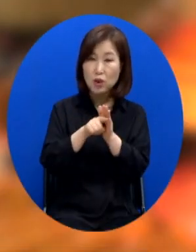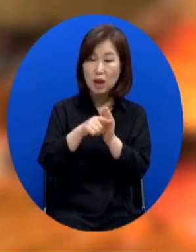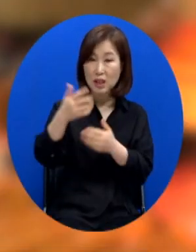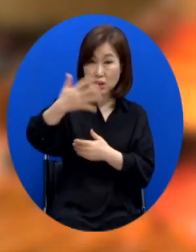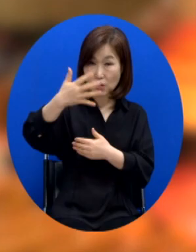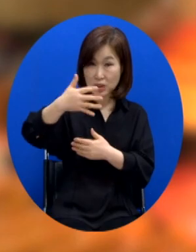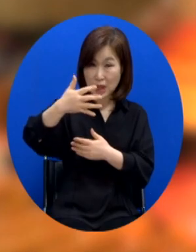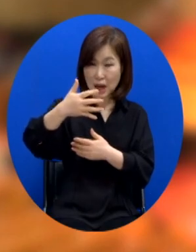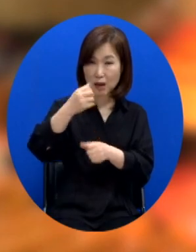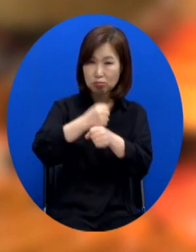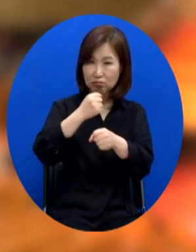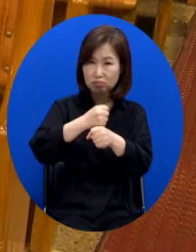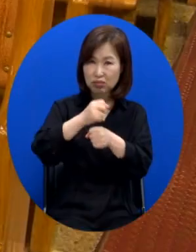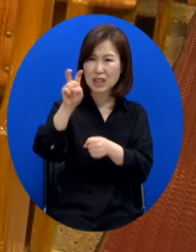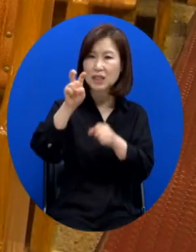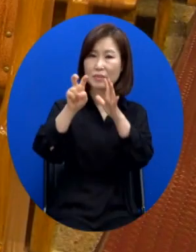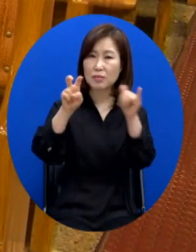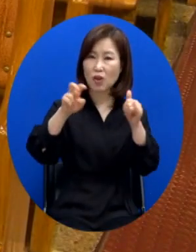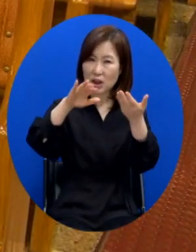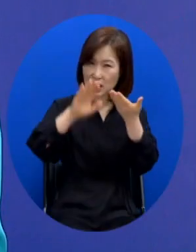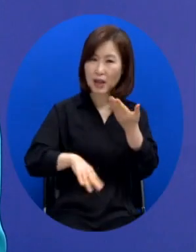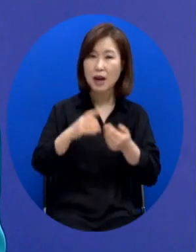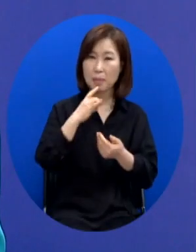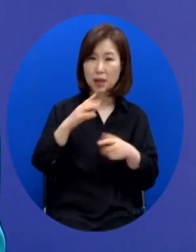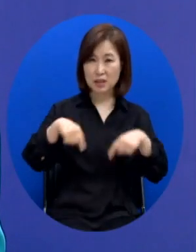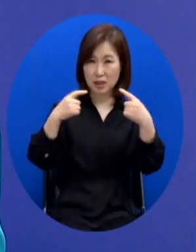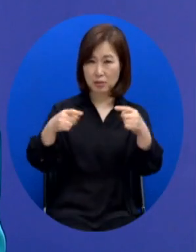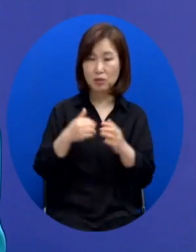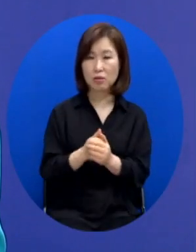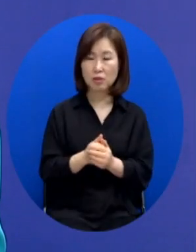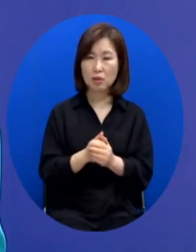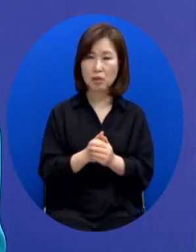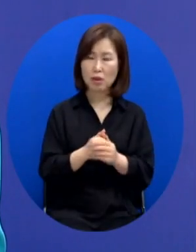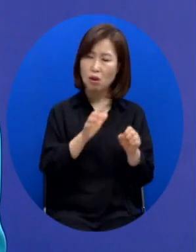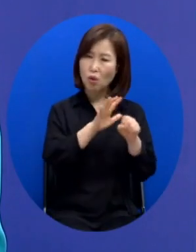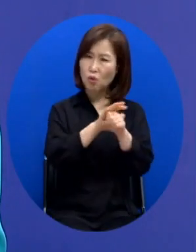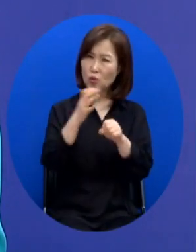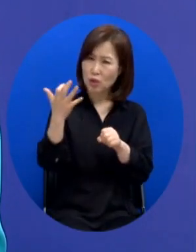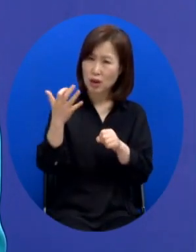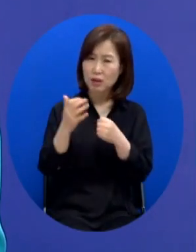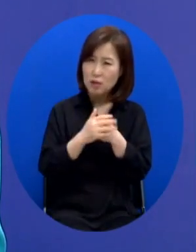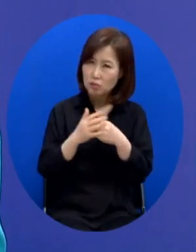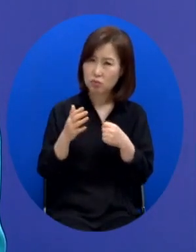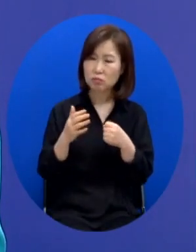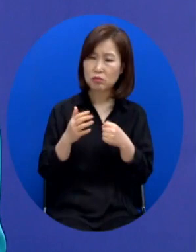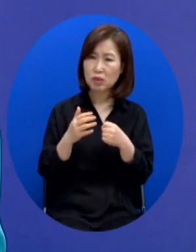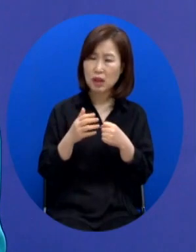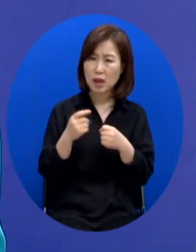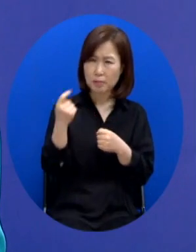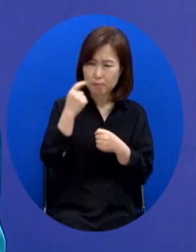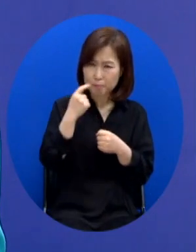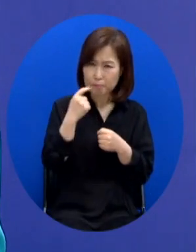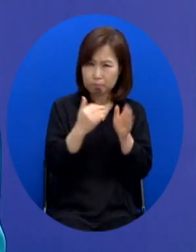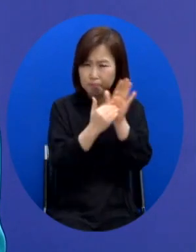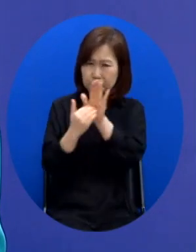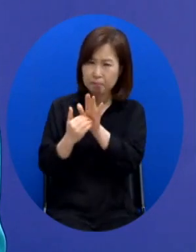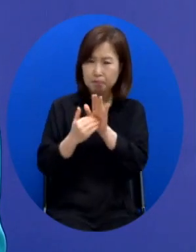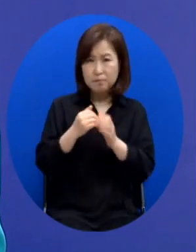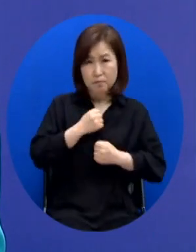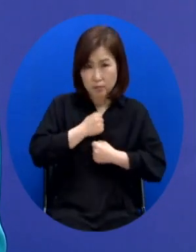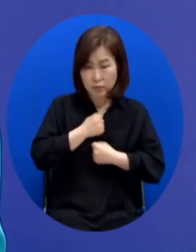제작에는 20명 이내로만 참여해야 합니다. 네, 코로나19를 맞아서 대부분의 한국 교회가 그 방역에 힘써 왔는데